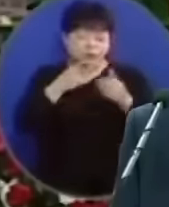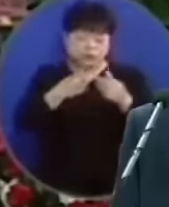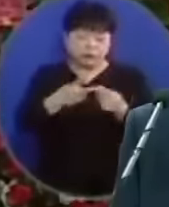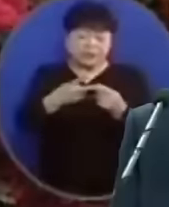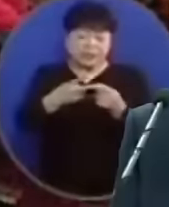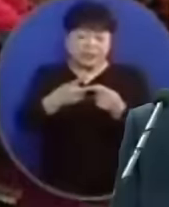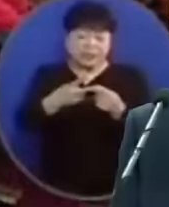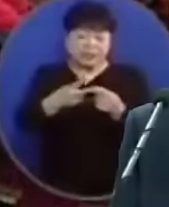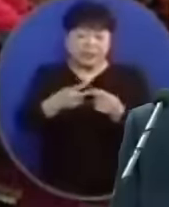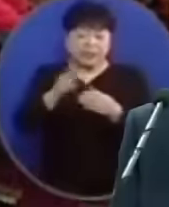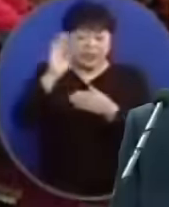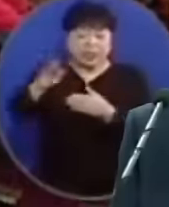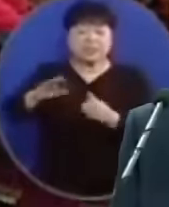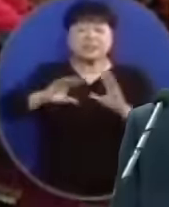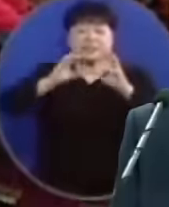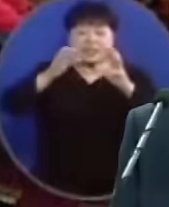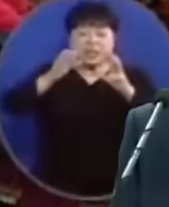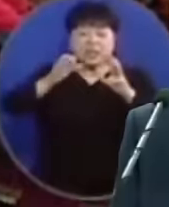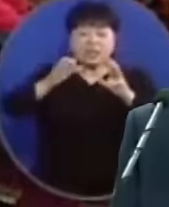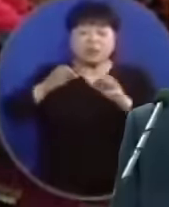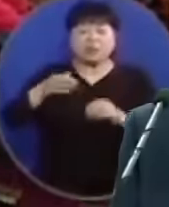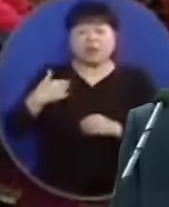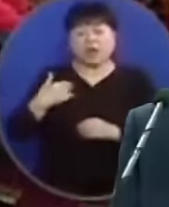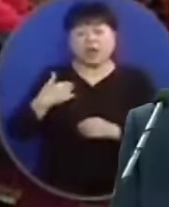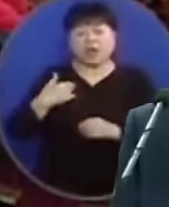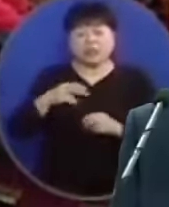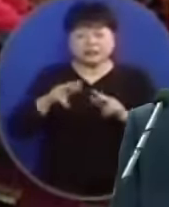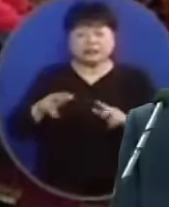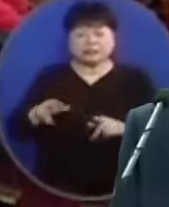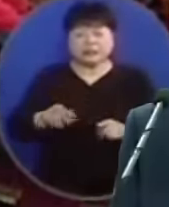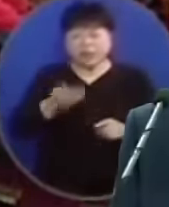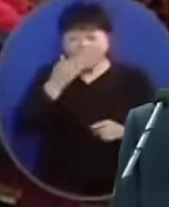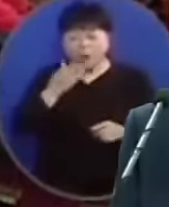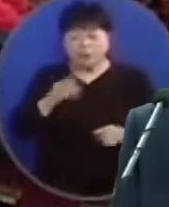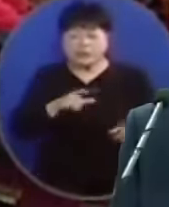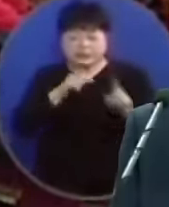둘째는 내세를 몰랐습니다. 이 현세 잘 먹고 잘 있자고 했는 것입니다.